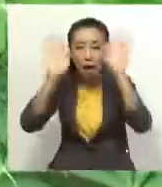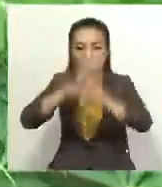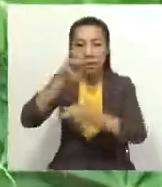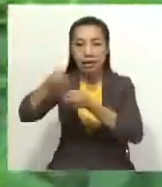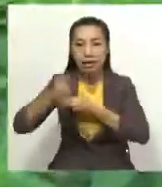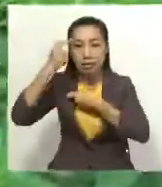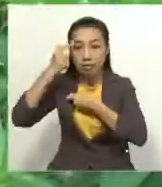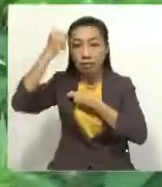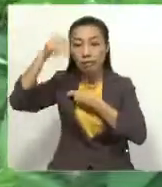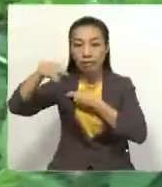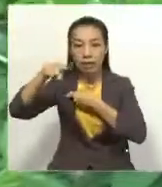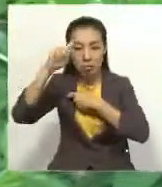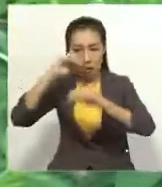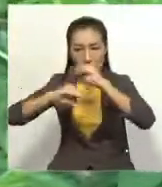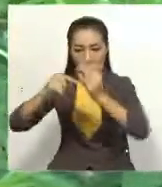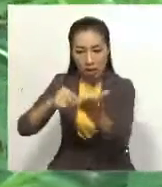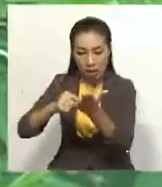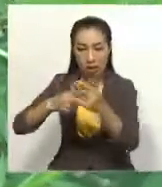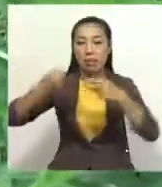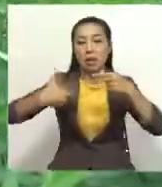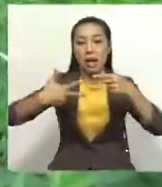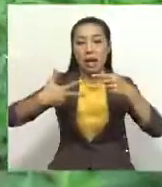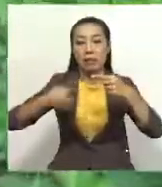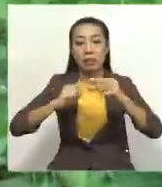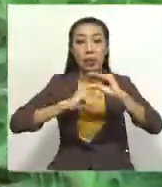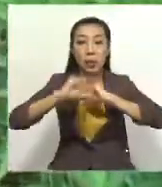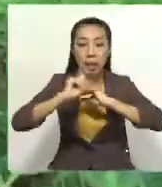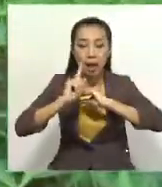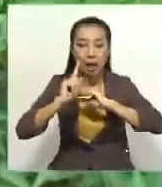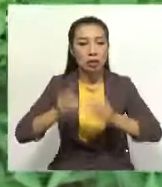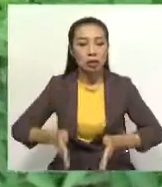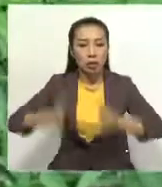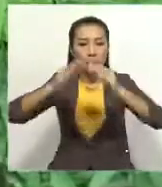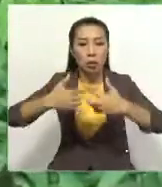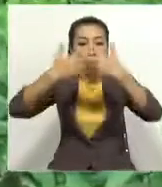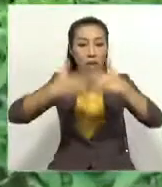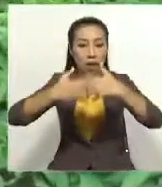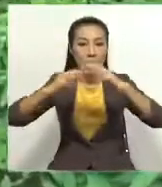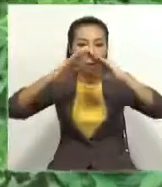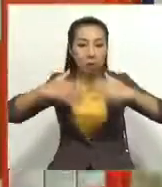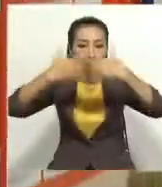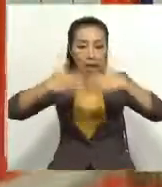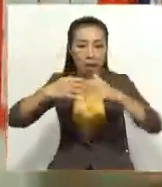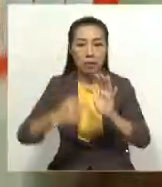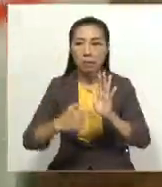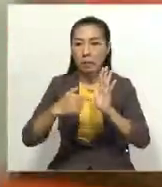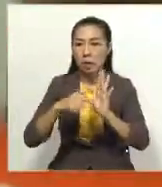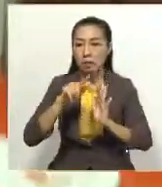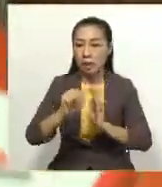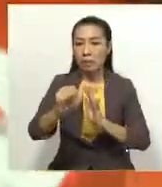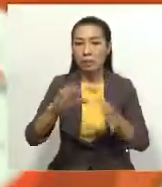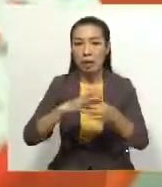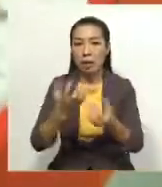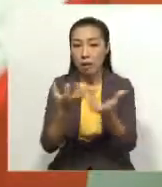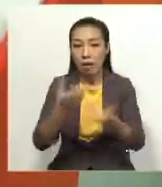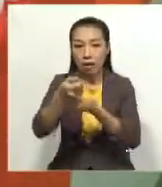จึงขอรับการสนับสนุน3โครงการประกอบด้วยโครงการก่อสร้างโรงงานต้นแบบด้านการแปรรูปสินค้าเกษตรน